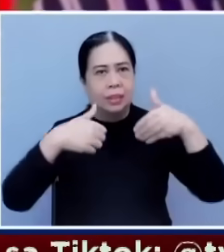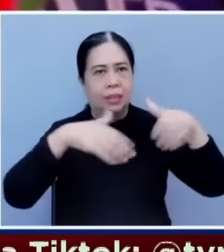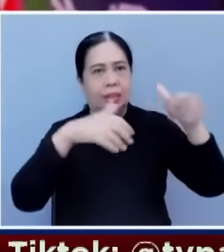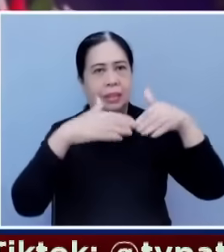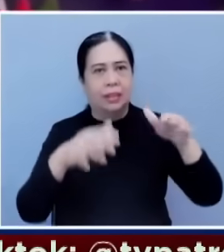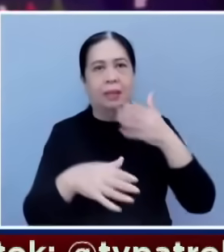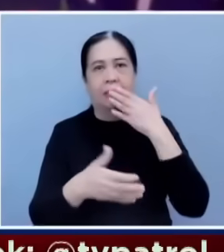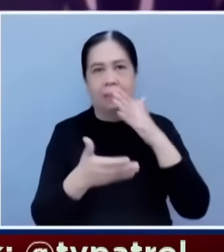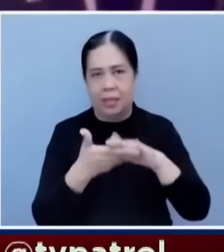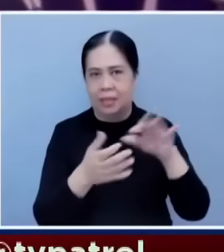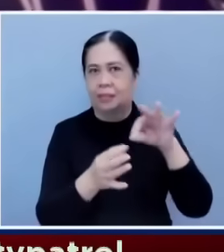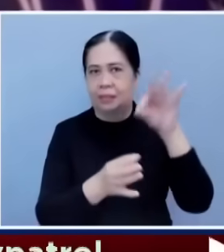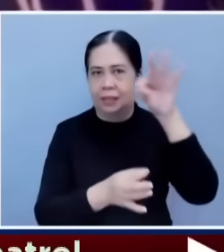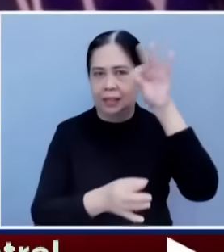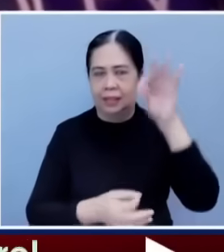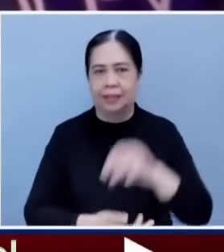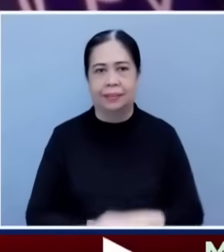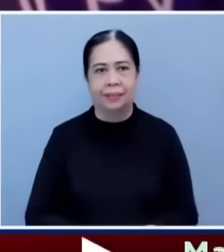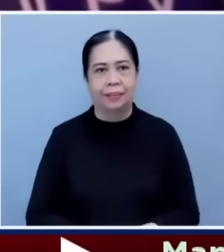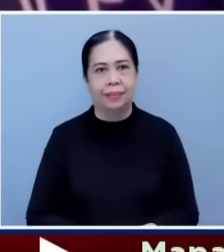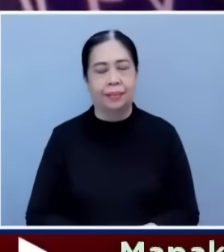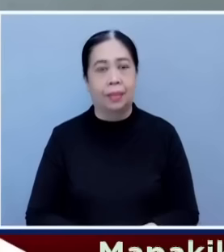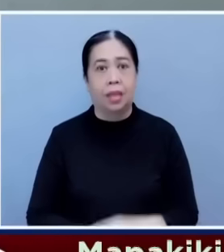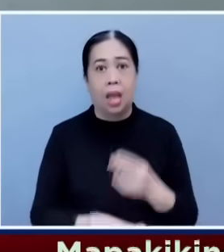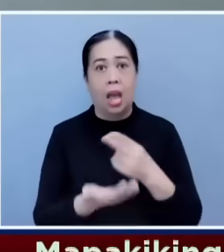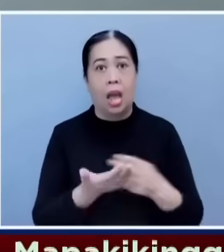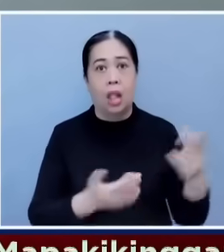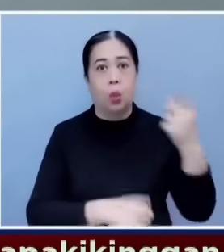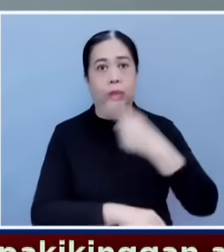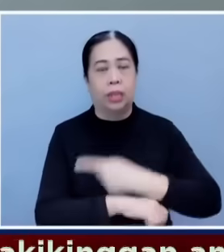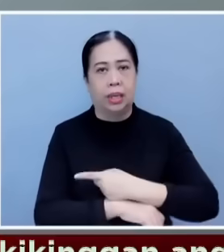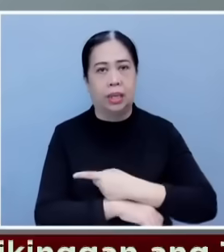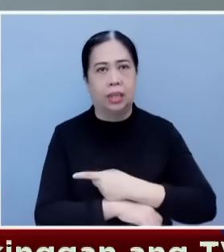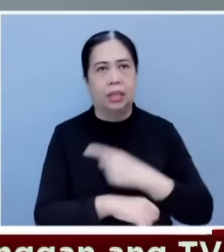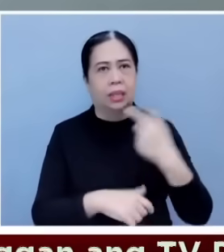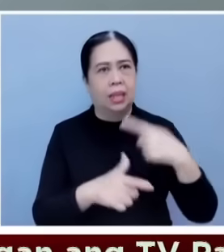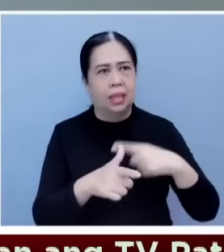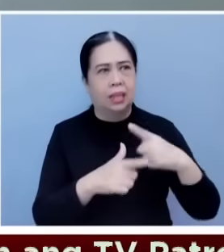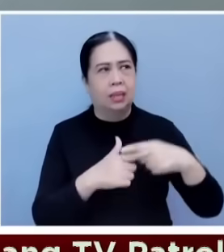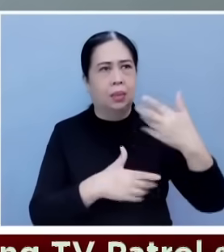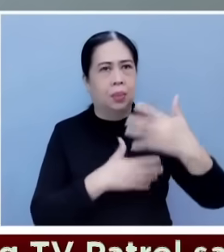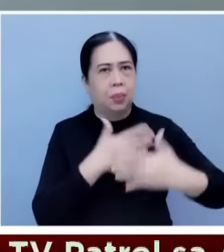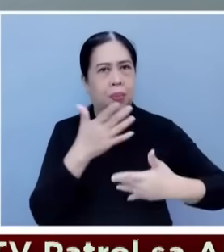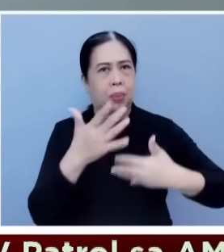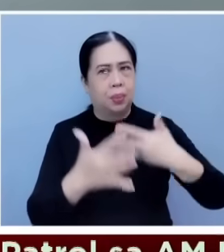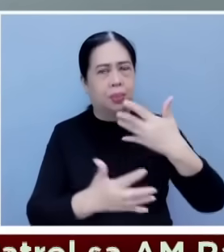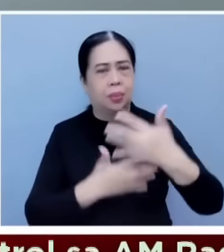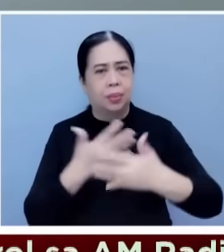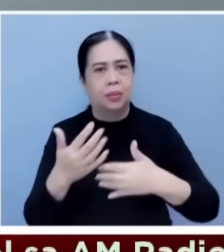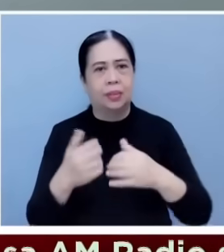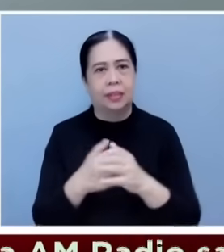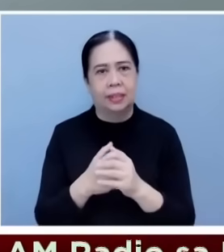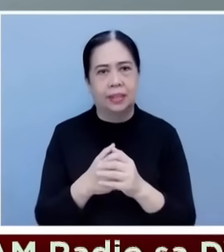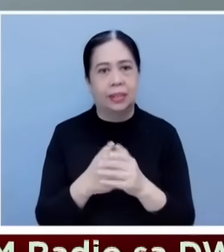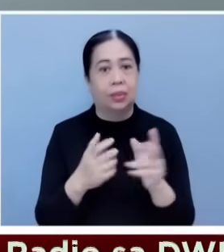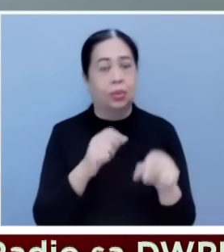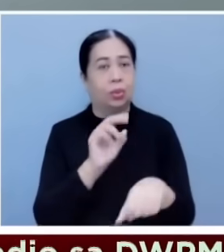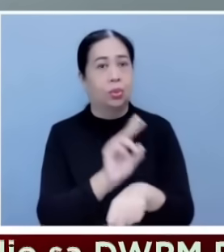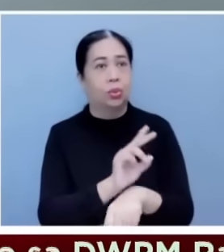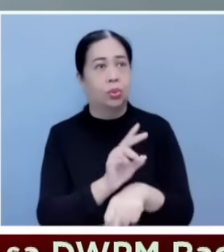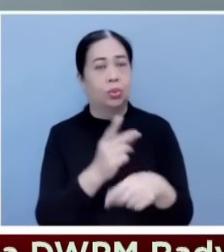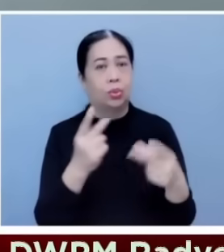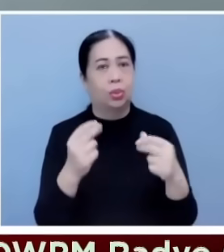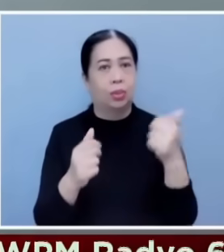masasamang espiritu. Holiday ang tawag doon. Tapos nag-evolve na yan na yung ginagawa ng iba